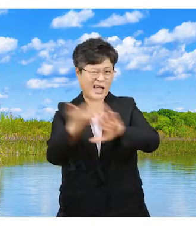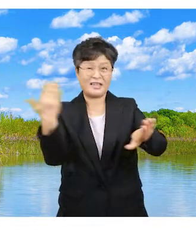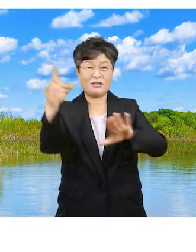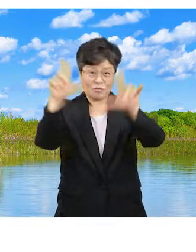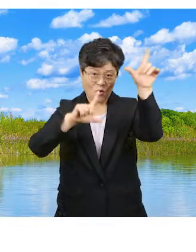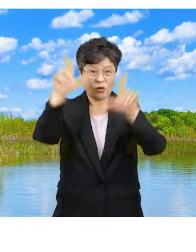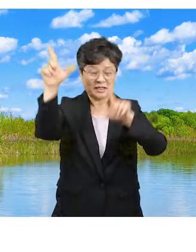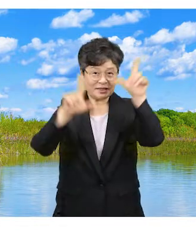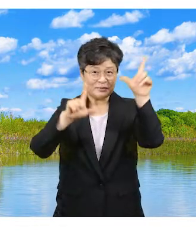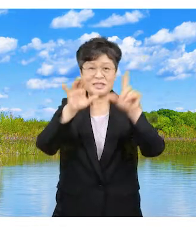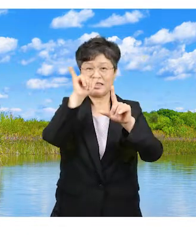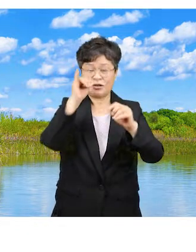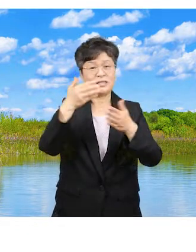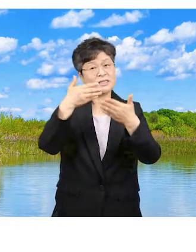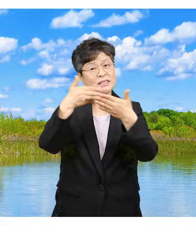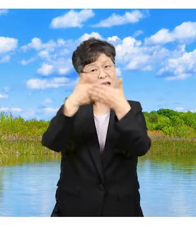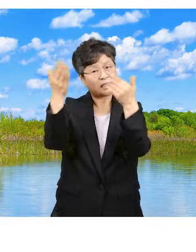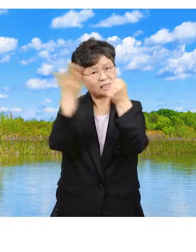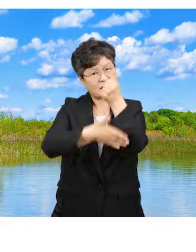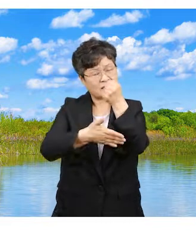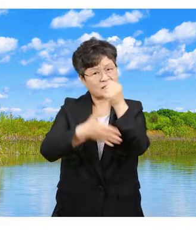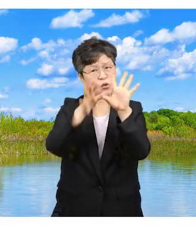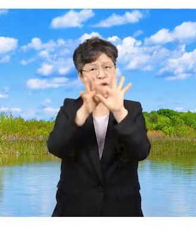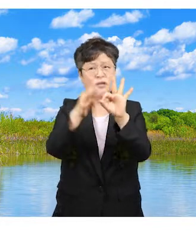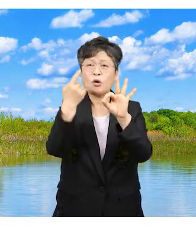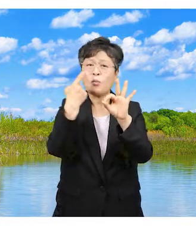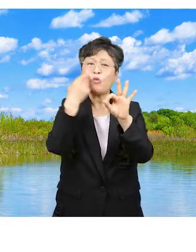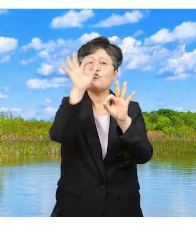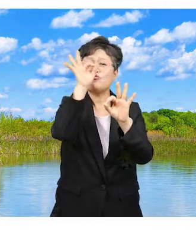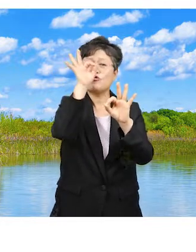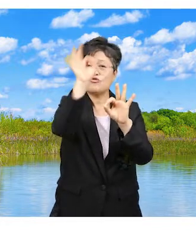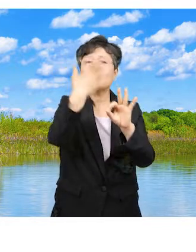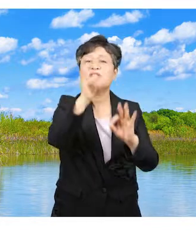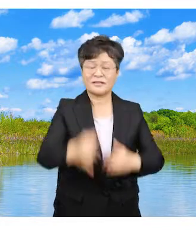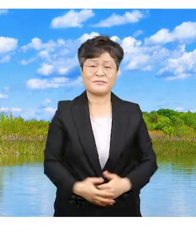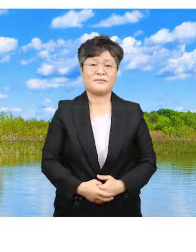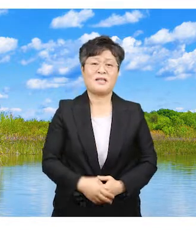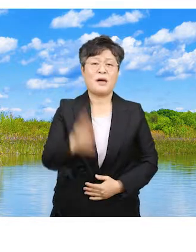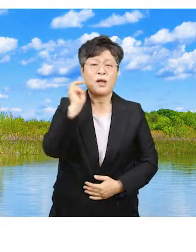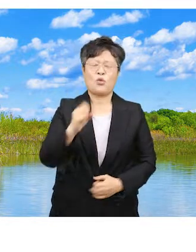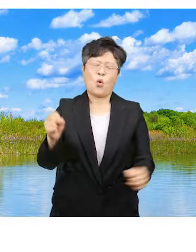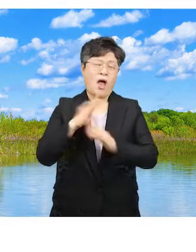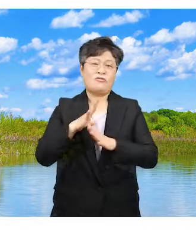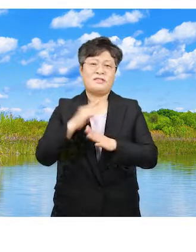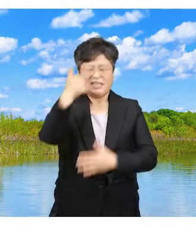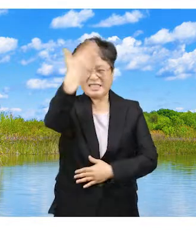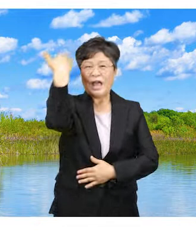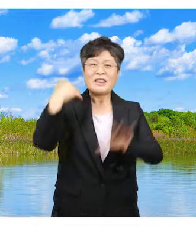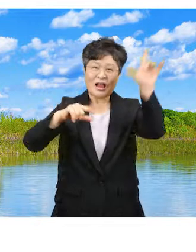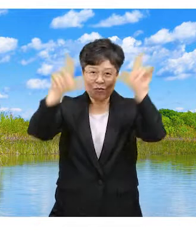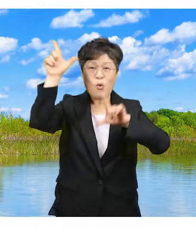모습을 아마 사진을 통해서 확인하실 수 있을 거라고 생각을 합니다. 정말 놀라운 옛